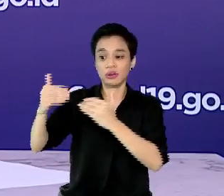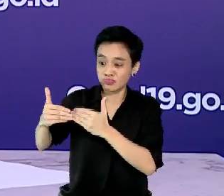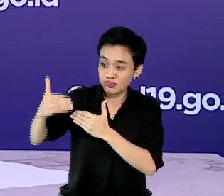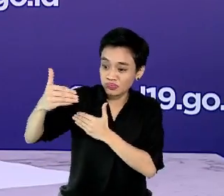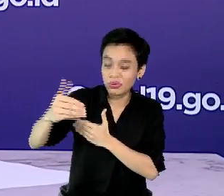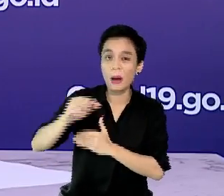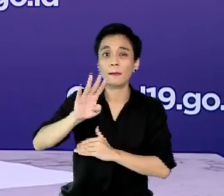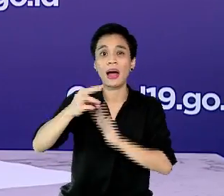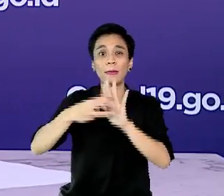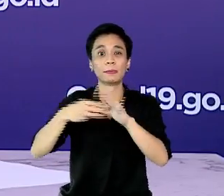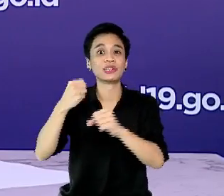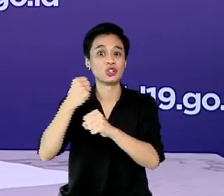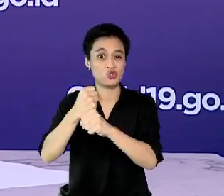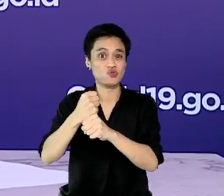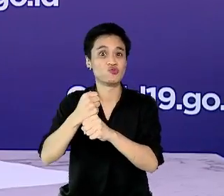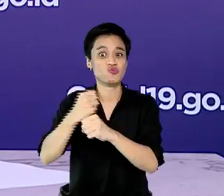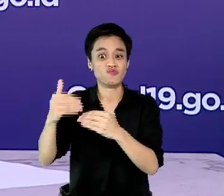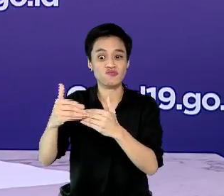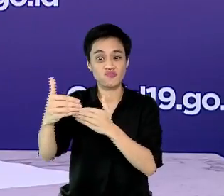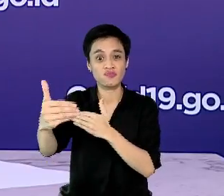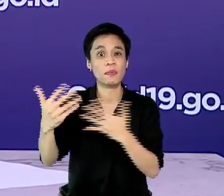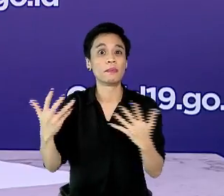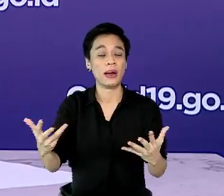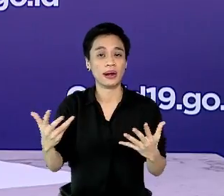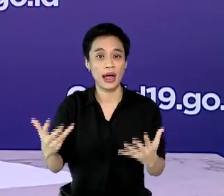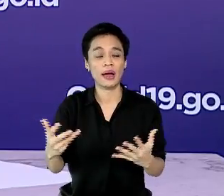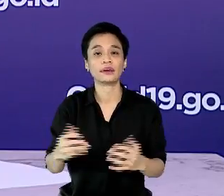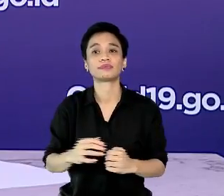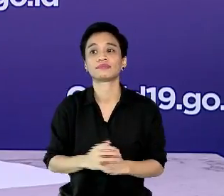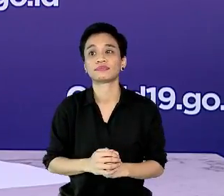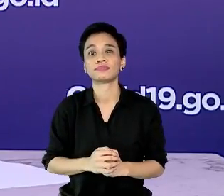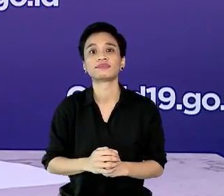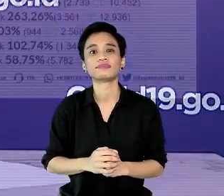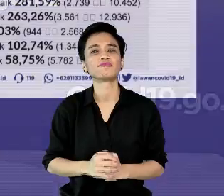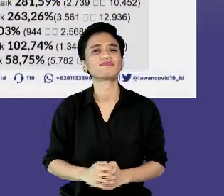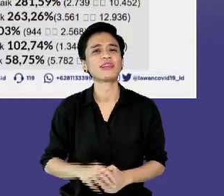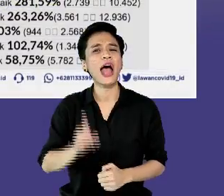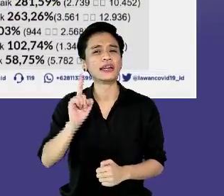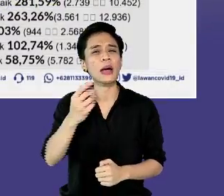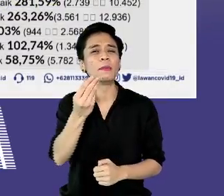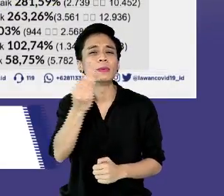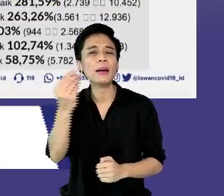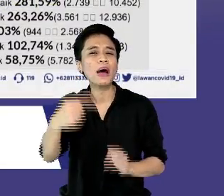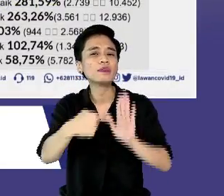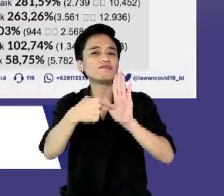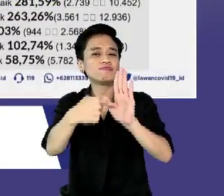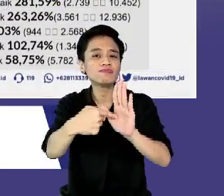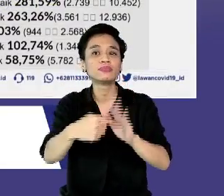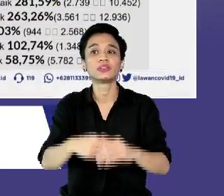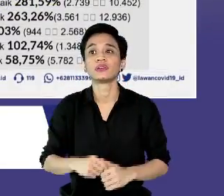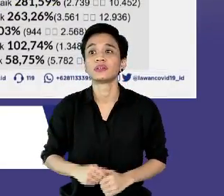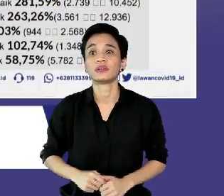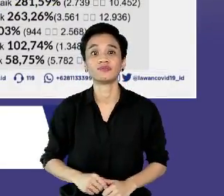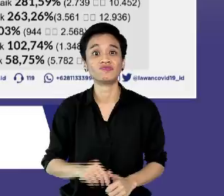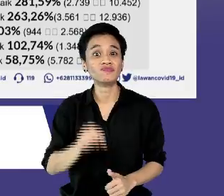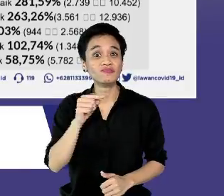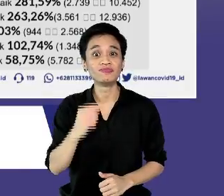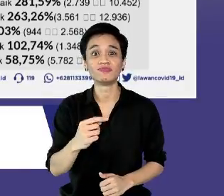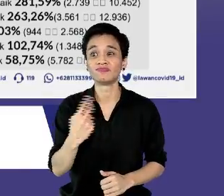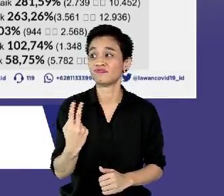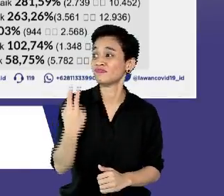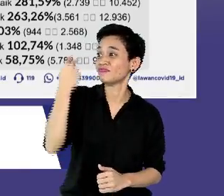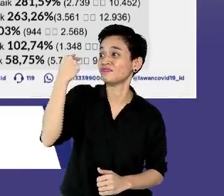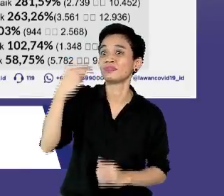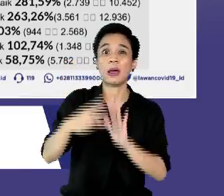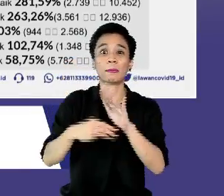dan 2021. Pembelajaran yang pertama adalah setelah disandingkan pada minggu